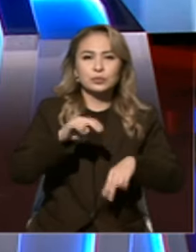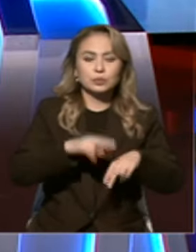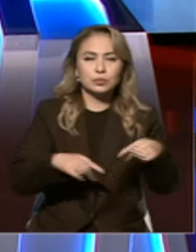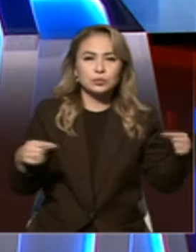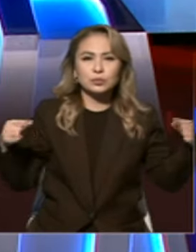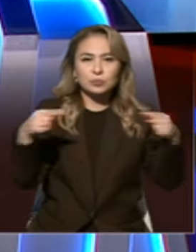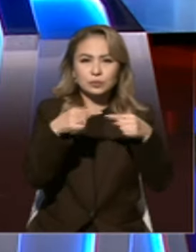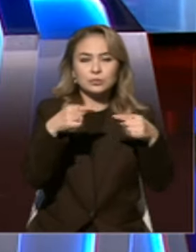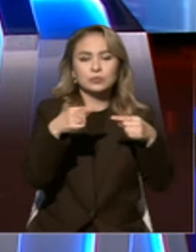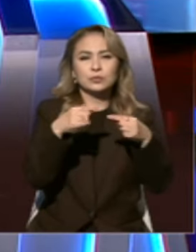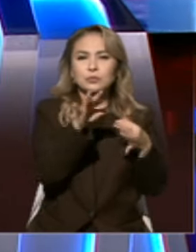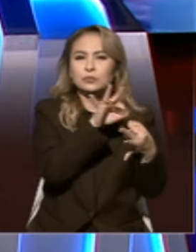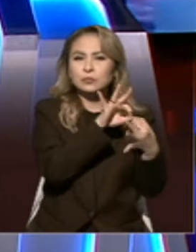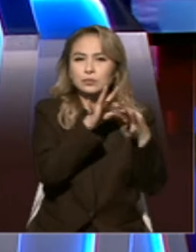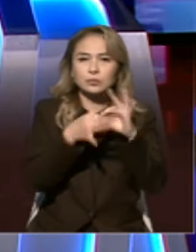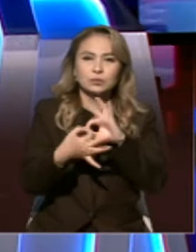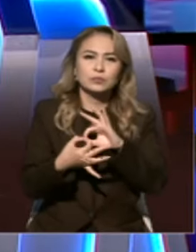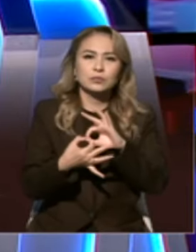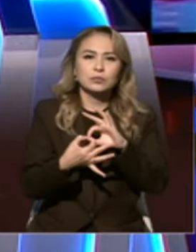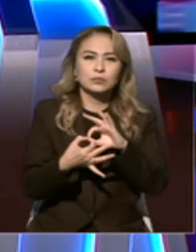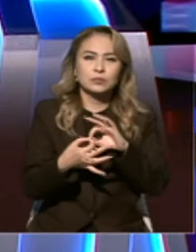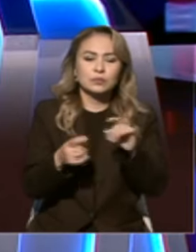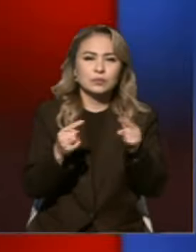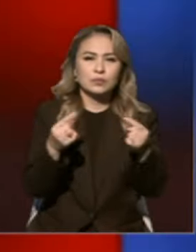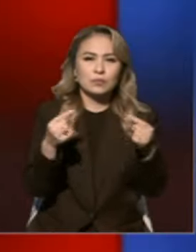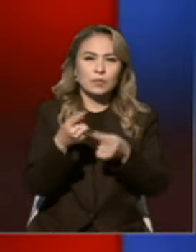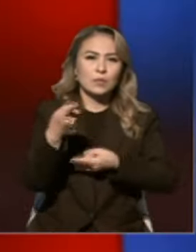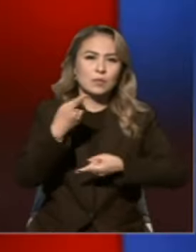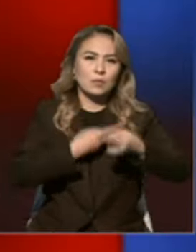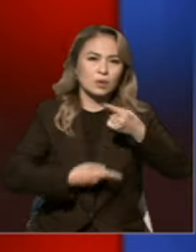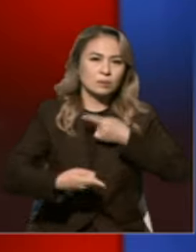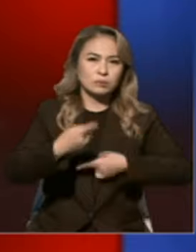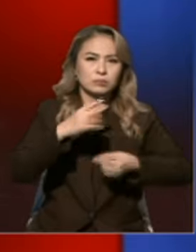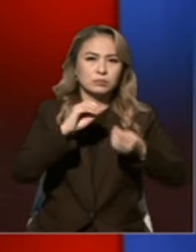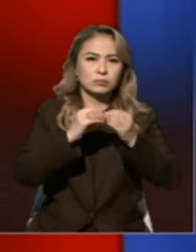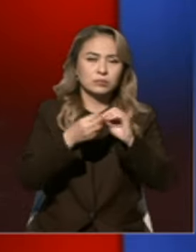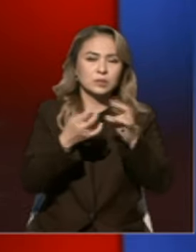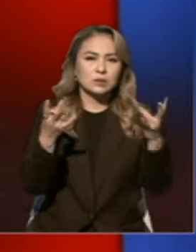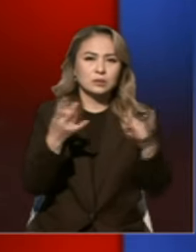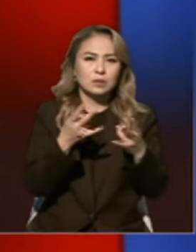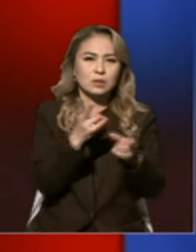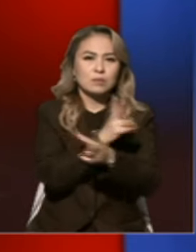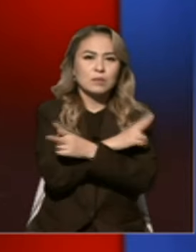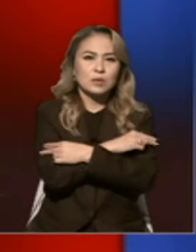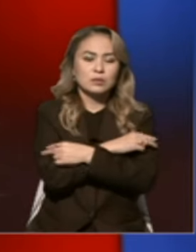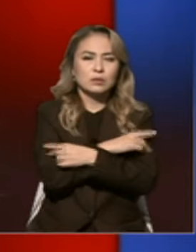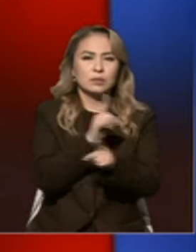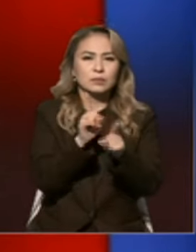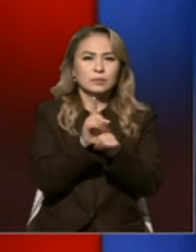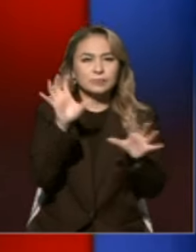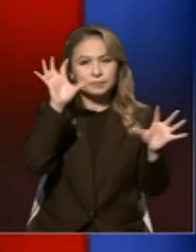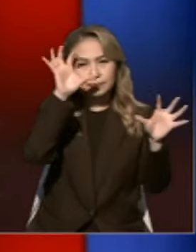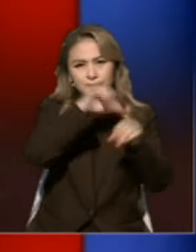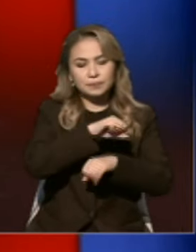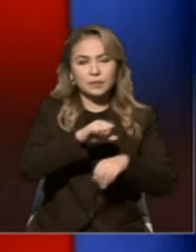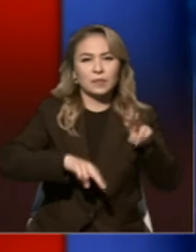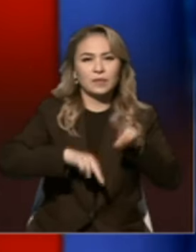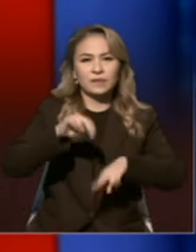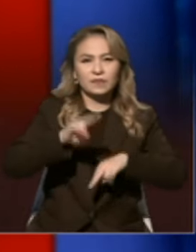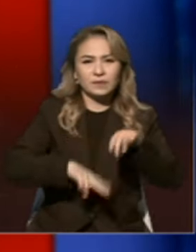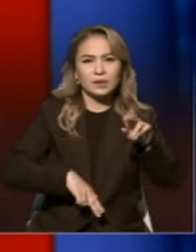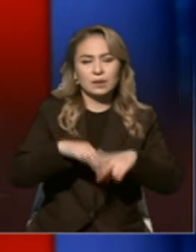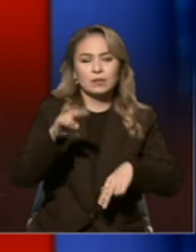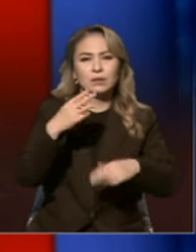сонымен де түбегейлі, түбегейлі қайтадан қарайтын мәселе келген сияқты. Саяжайларды қалай болса солай салу, ол